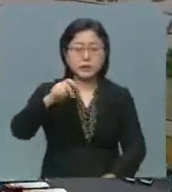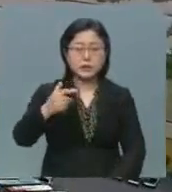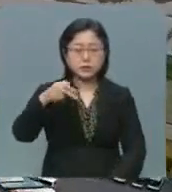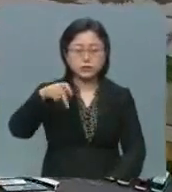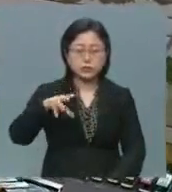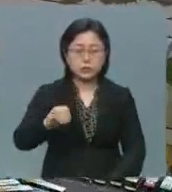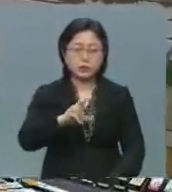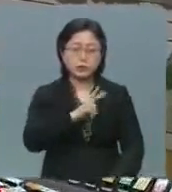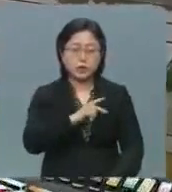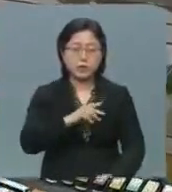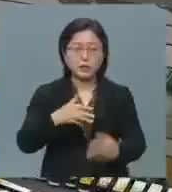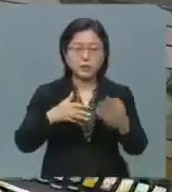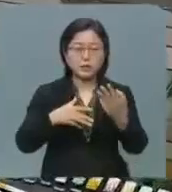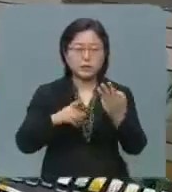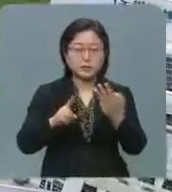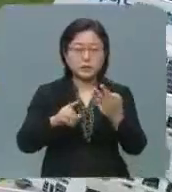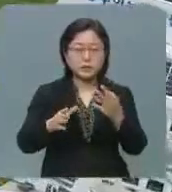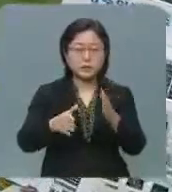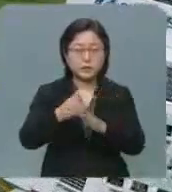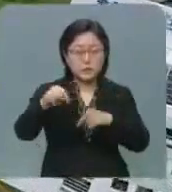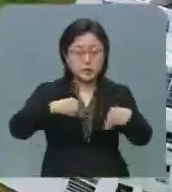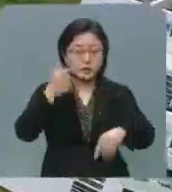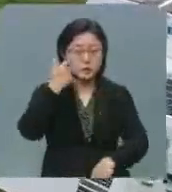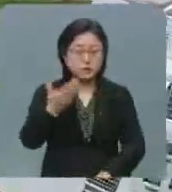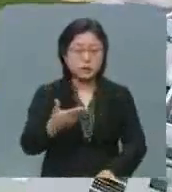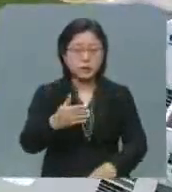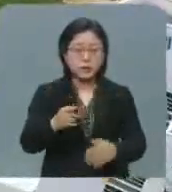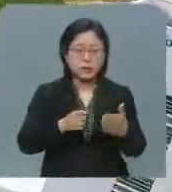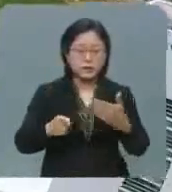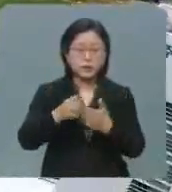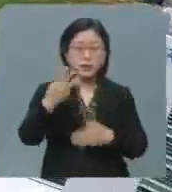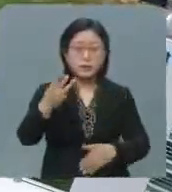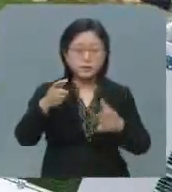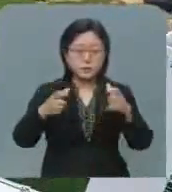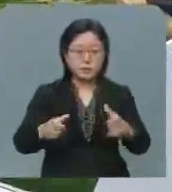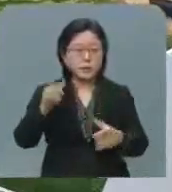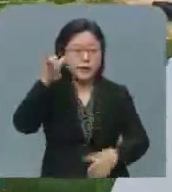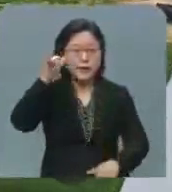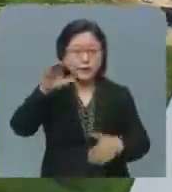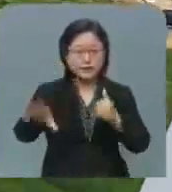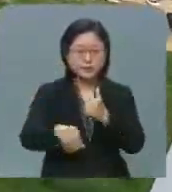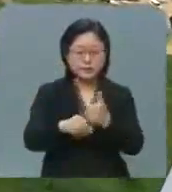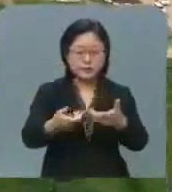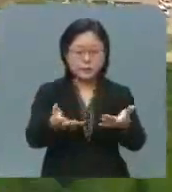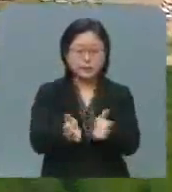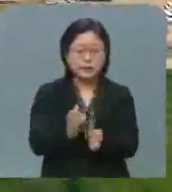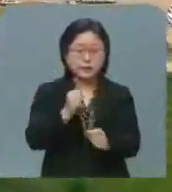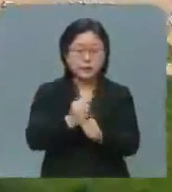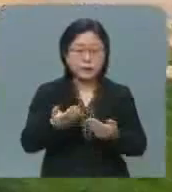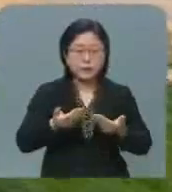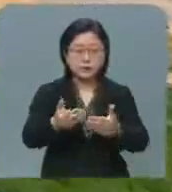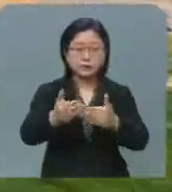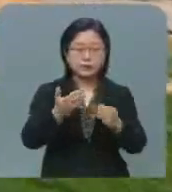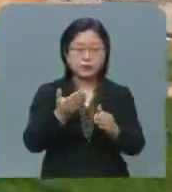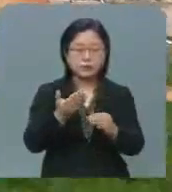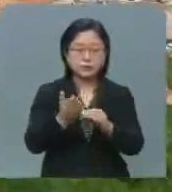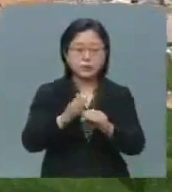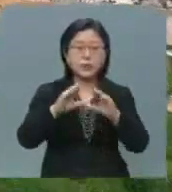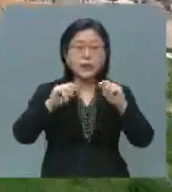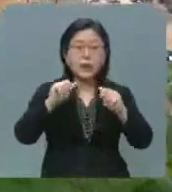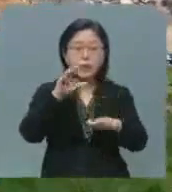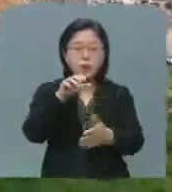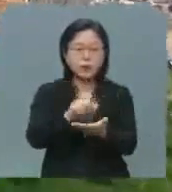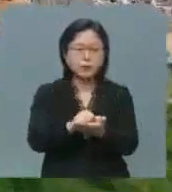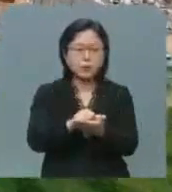의원은 제3차 본회의 시정 질문에서 광주시가 첨단 3지구에 AI 집적단지 조성 사업을 추진하고 있지만 부지